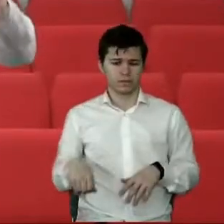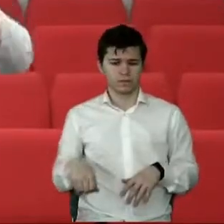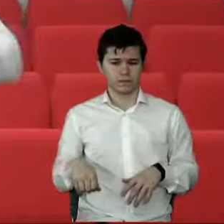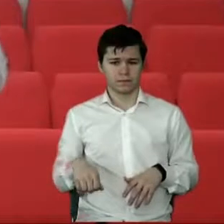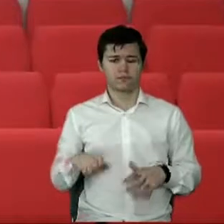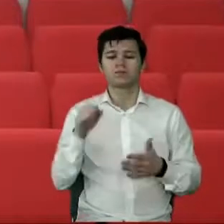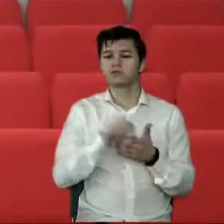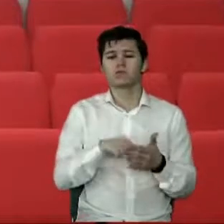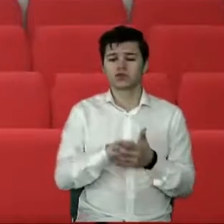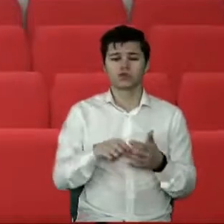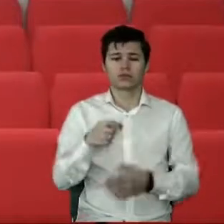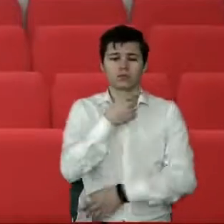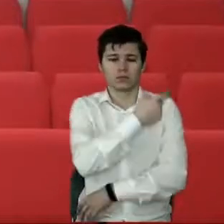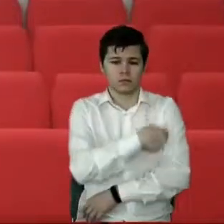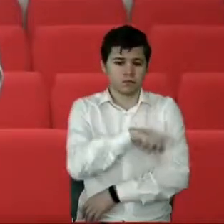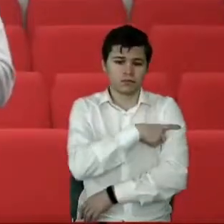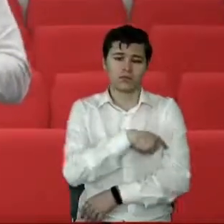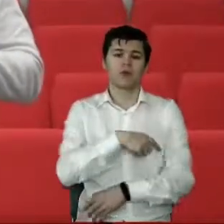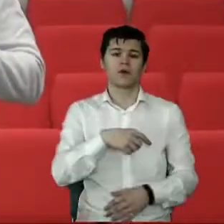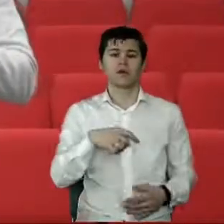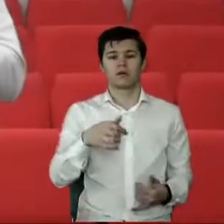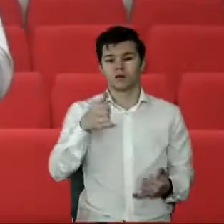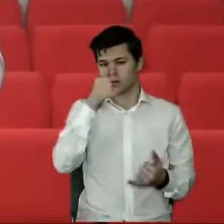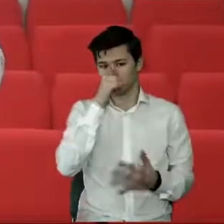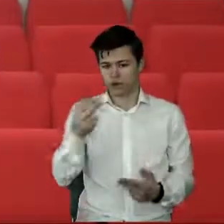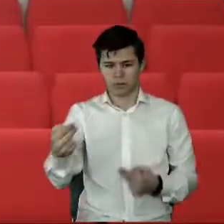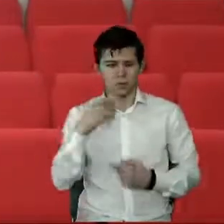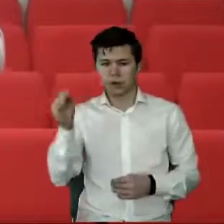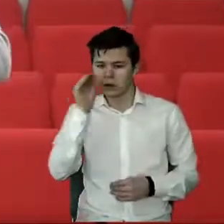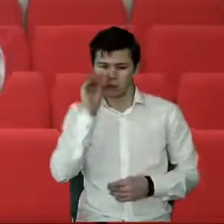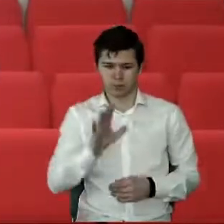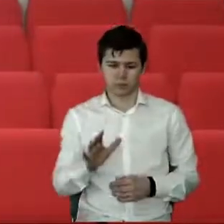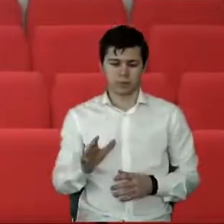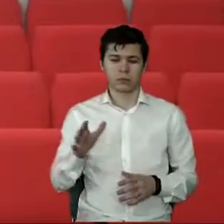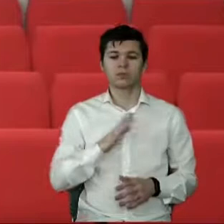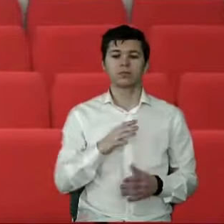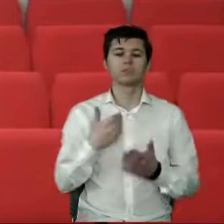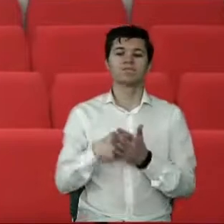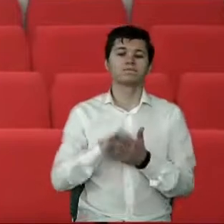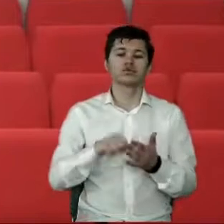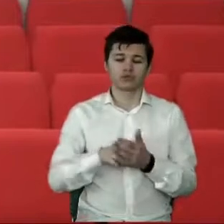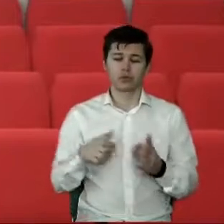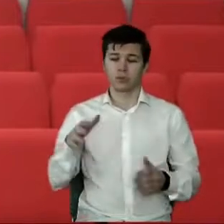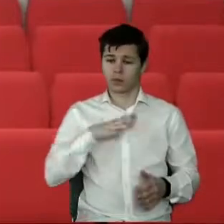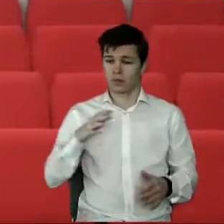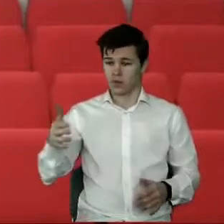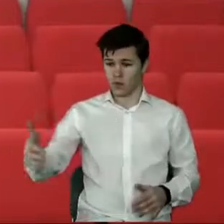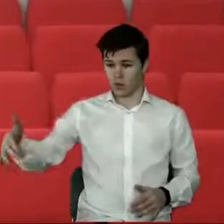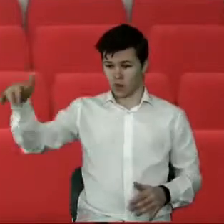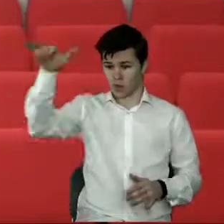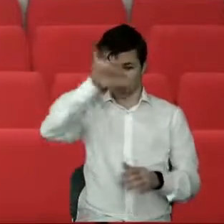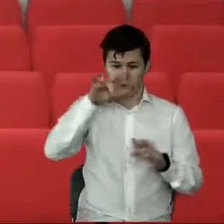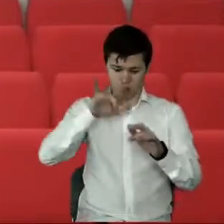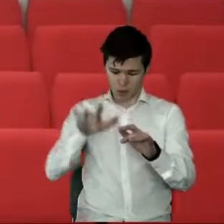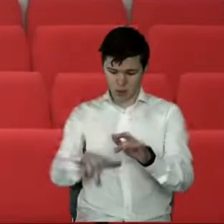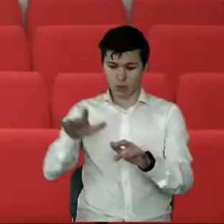к соседнему городу, где жил врач, нужно было ехать по объездной дороге через горы. Это было около 70 километров. И он не